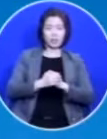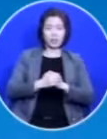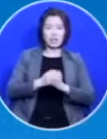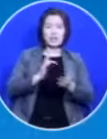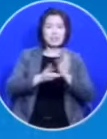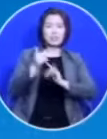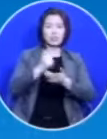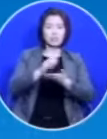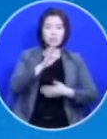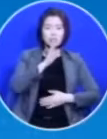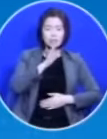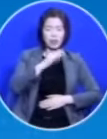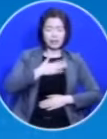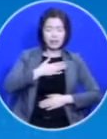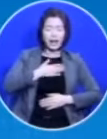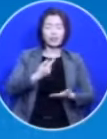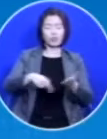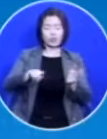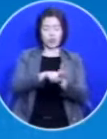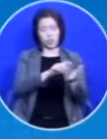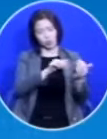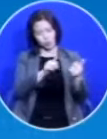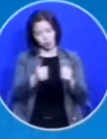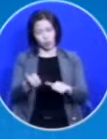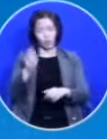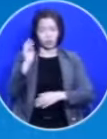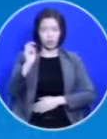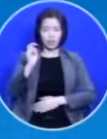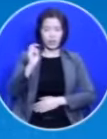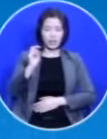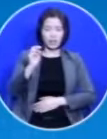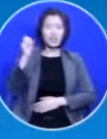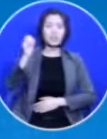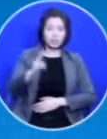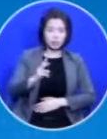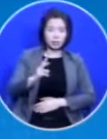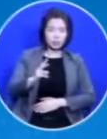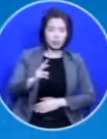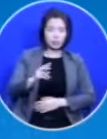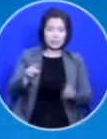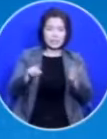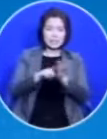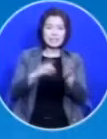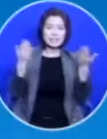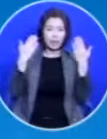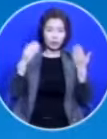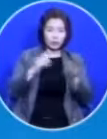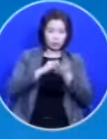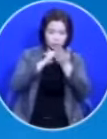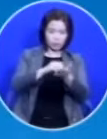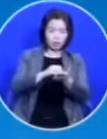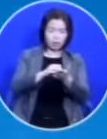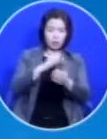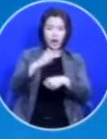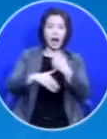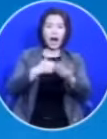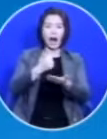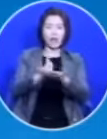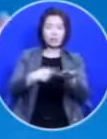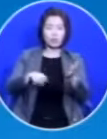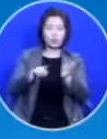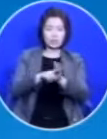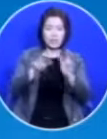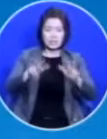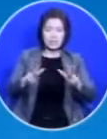정말 나를 위해 죽으셨나 그리고는 신학교를 가고 하나님을 위해서